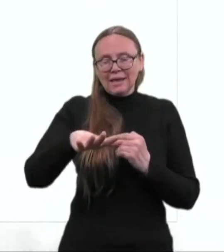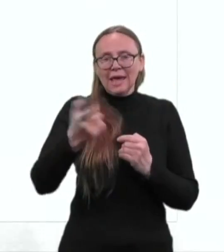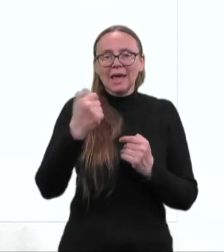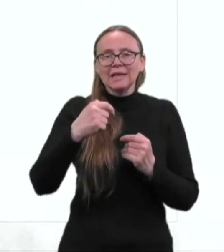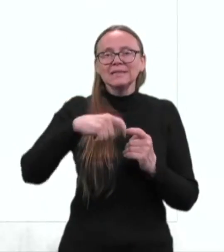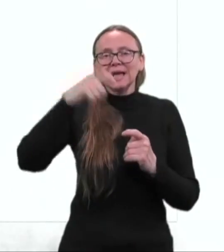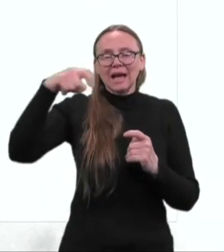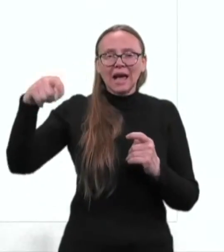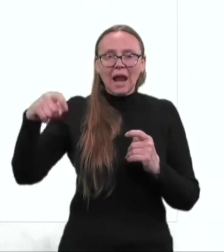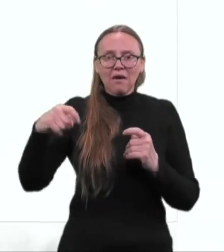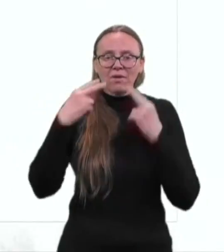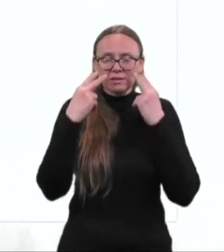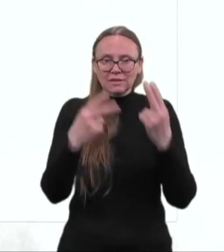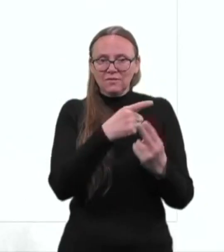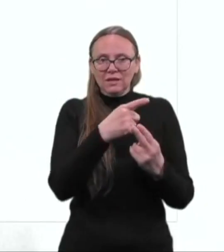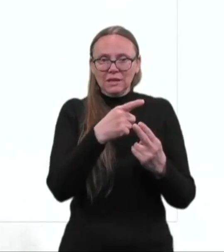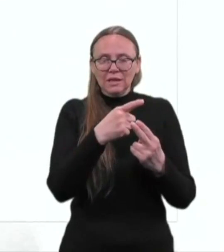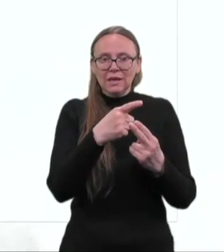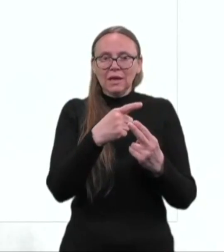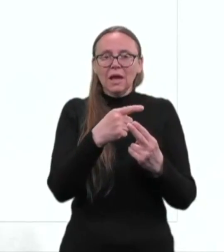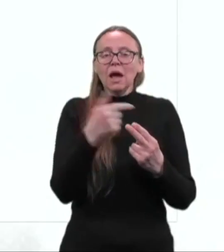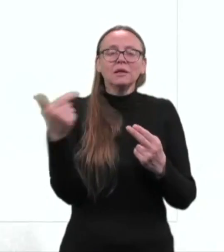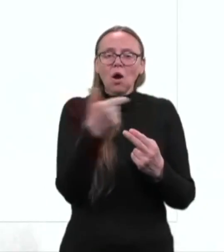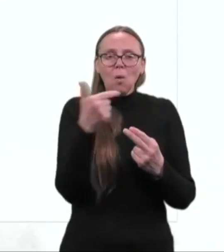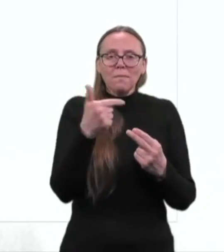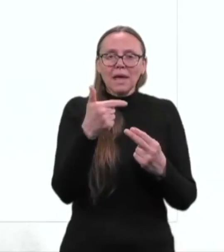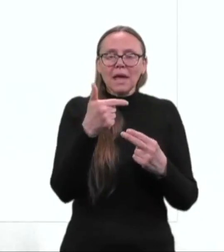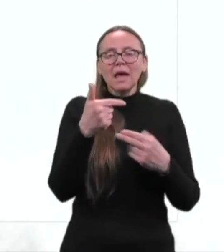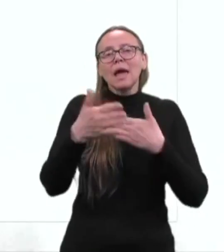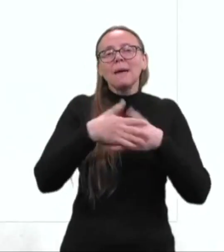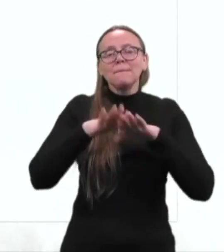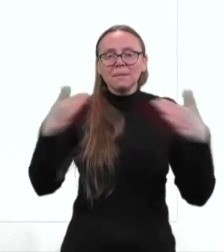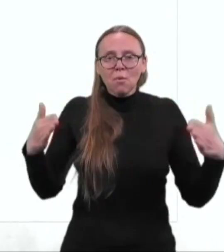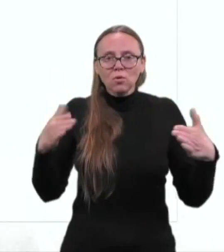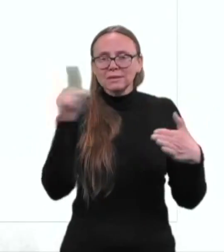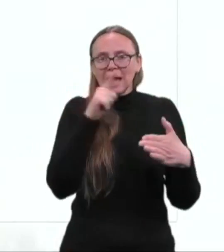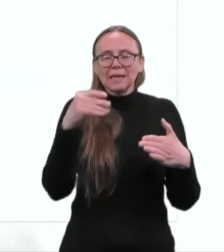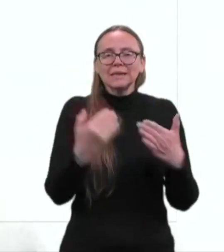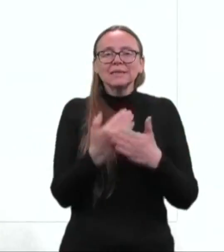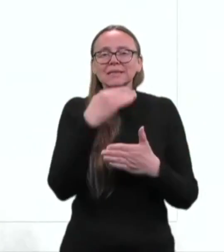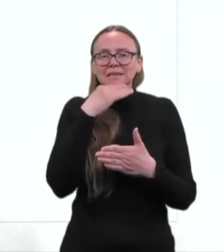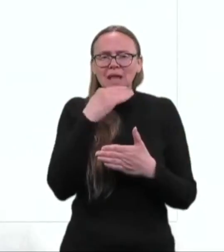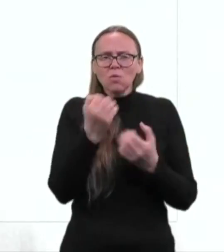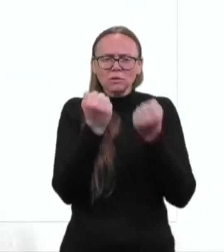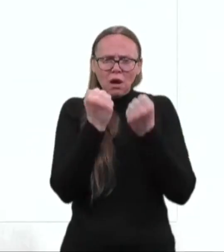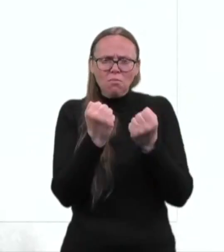tako Primorsko-notranjska regija kot tudi Zasavska regija precej